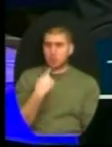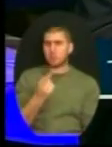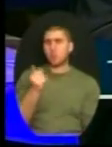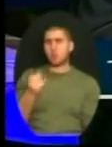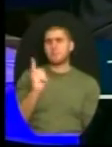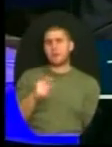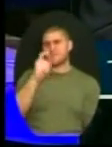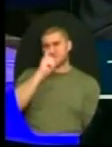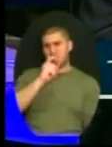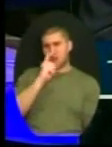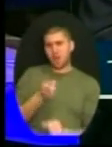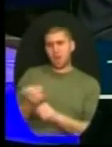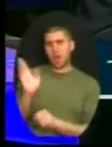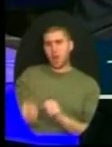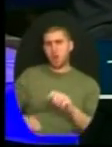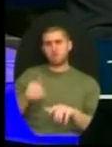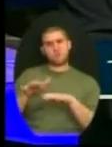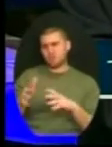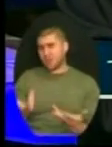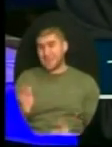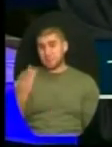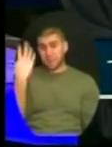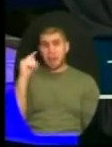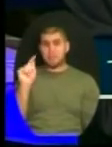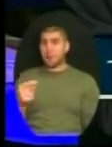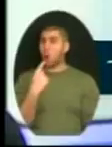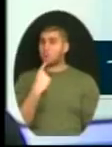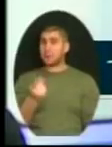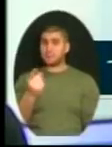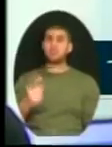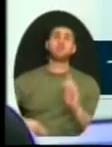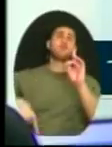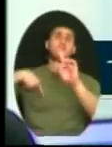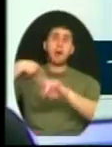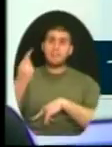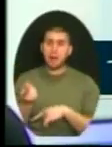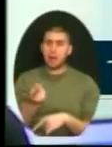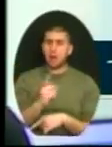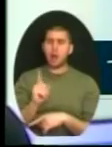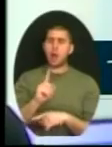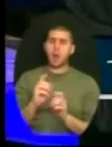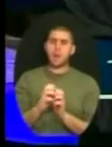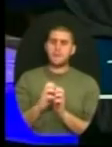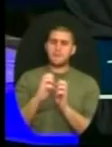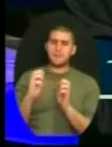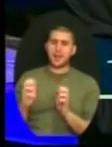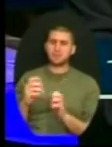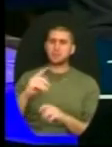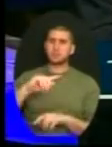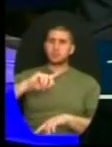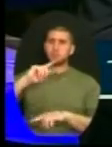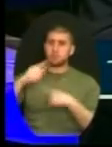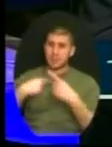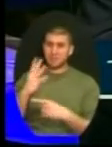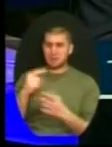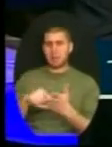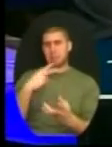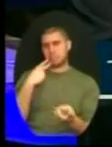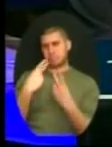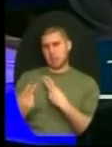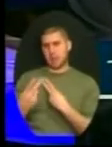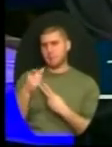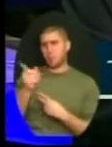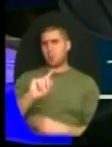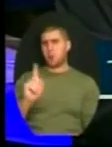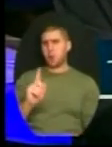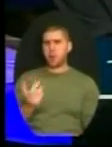בא ולכלך על ראש הממשלה. אם היו באים ואומרים, בשבוע הבא, לא מאריכים לו את השנה הרביעית, או היו באים ואומרים, הנה זה הנקמה שלו, על זה